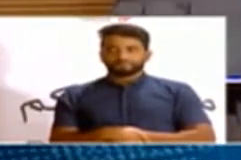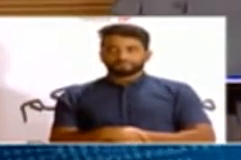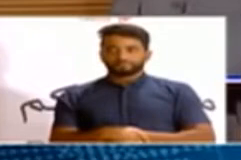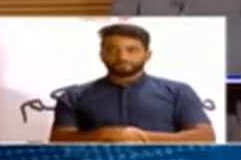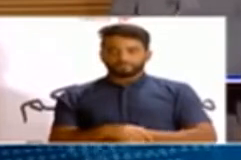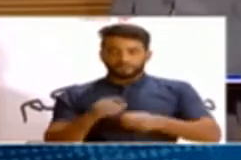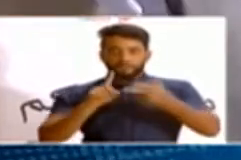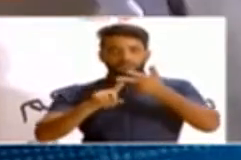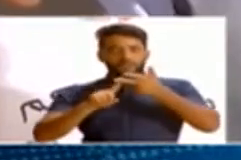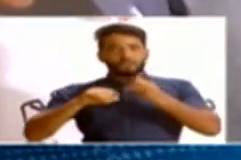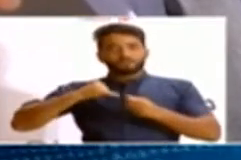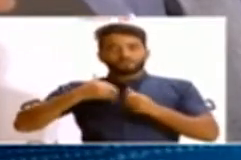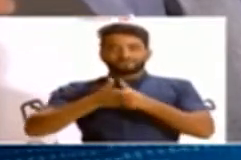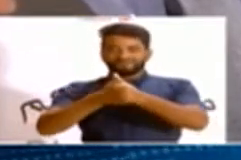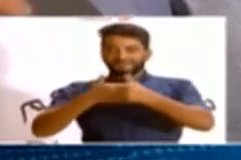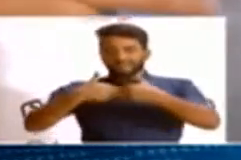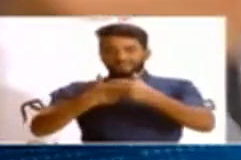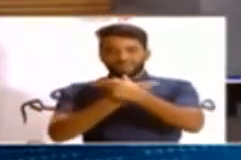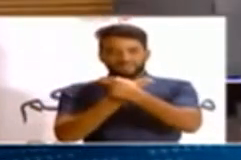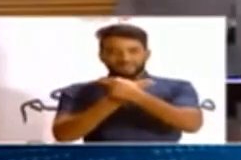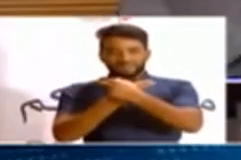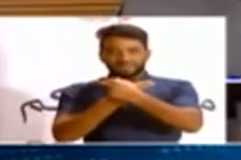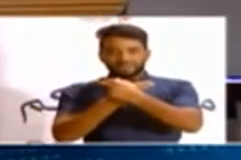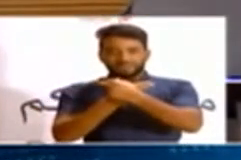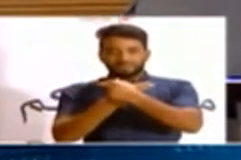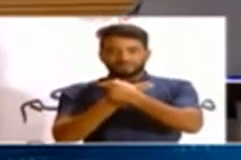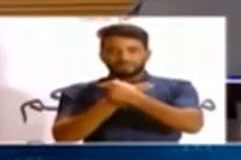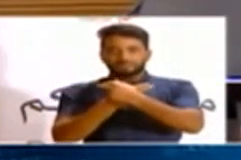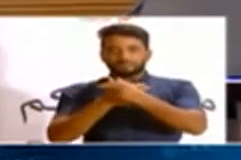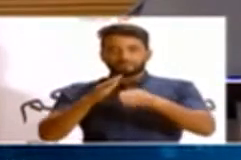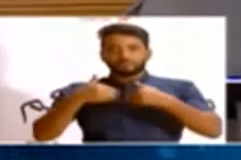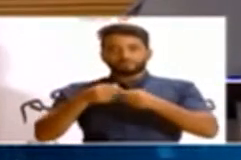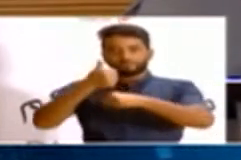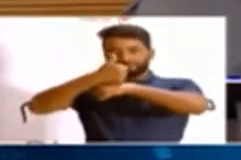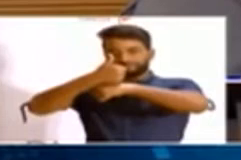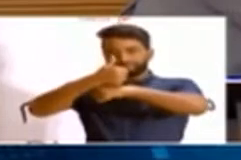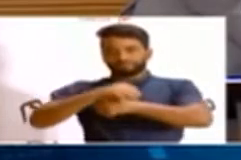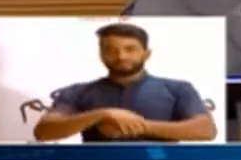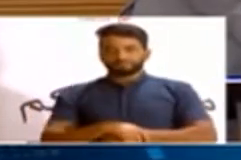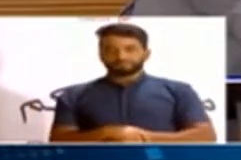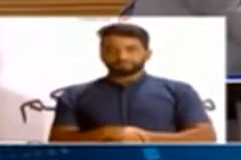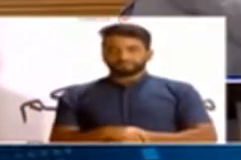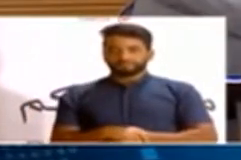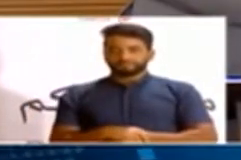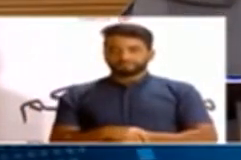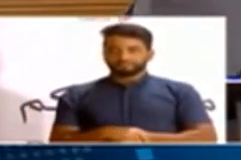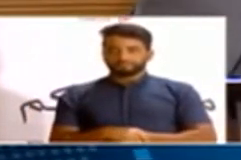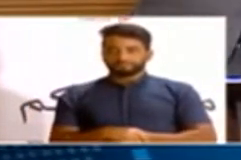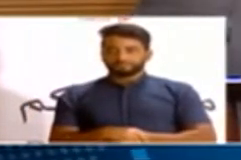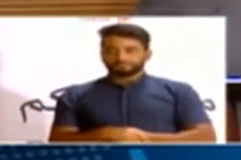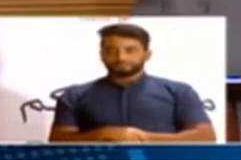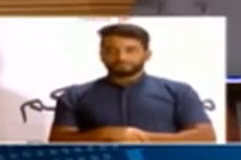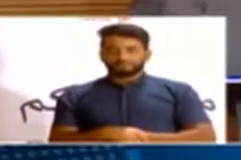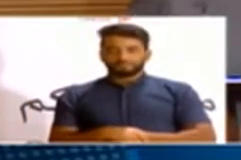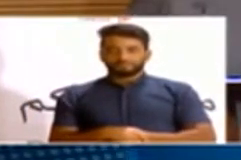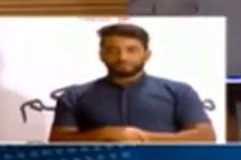الكرة بكل تأكيد في ملعب الشعب التونسي، وهو من أجل أستاذ هيكل، الشعب التونسي بكل تأكيد هو